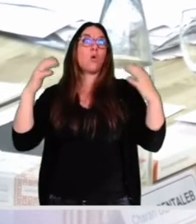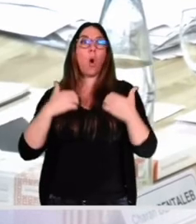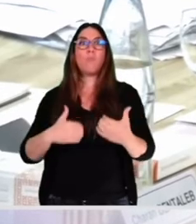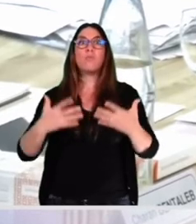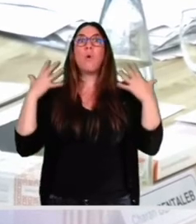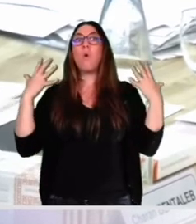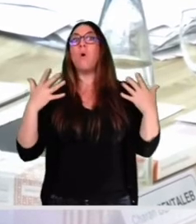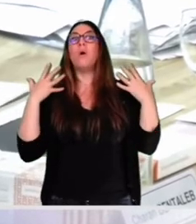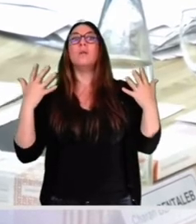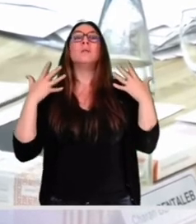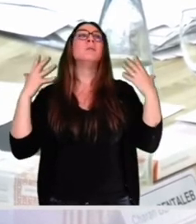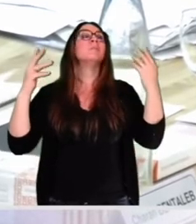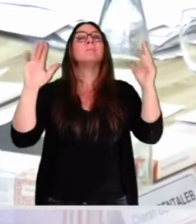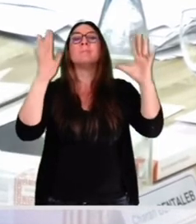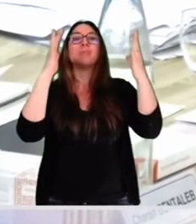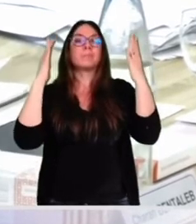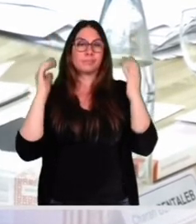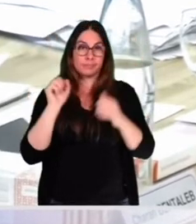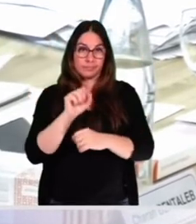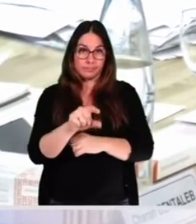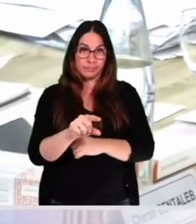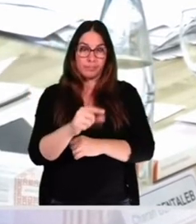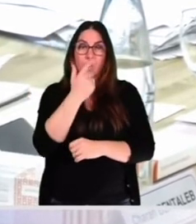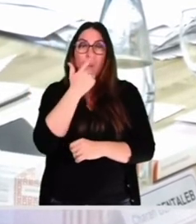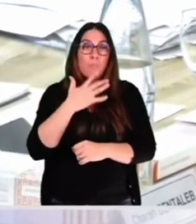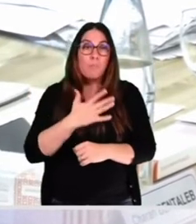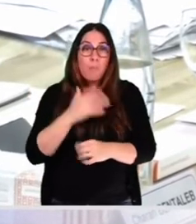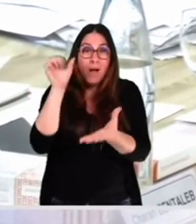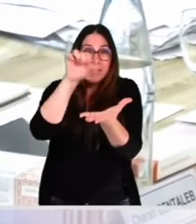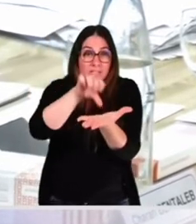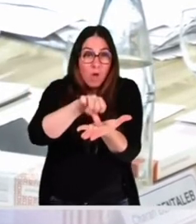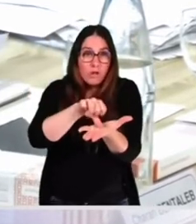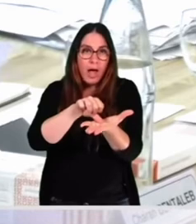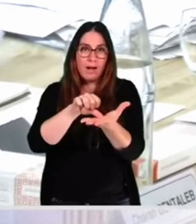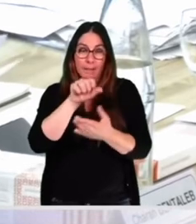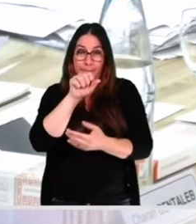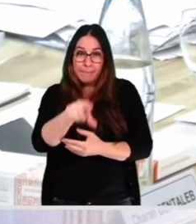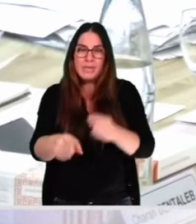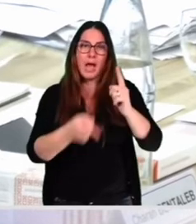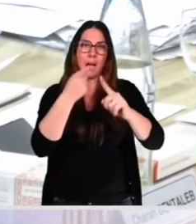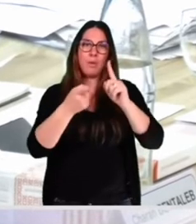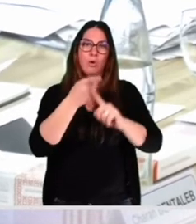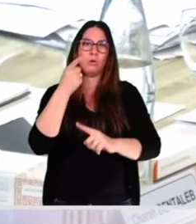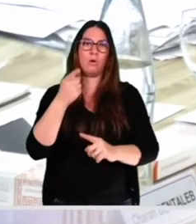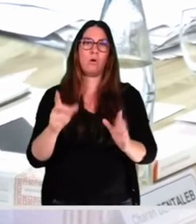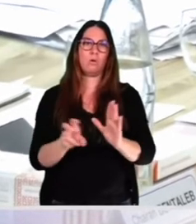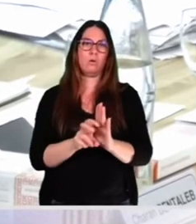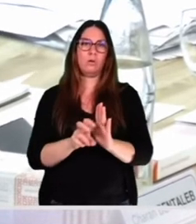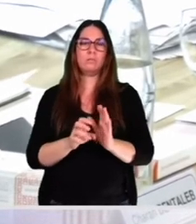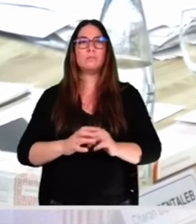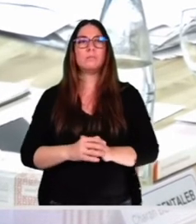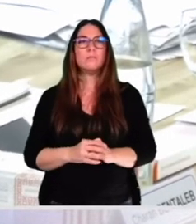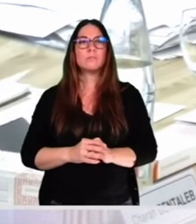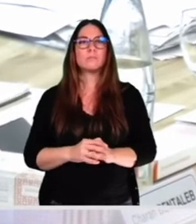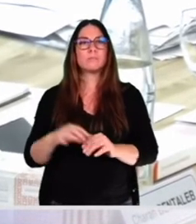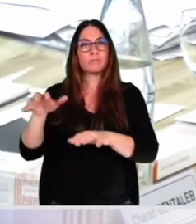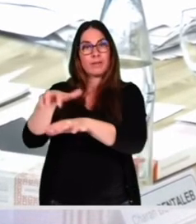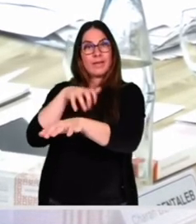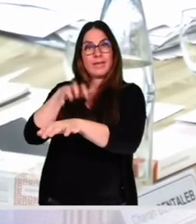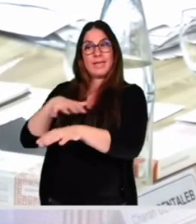ville. Et je pense que cet espace, il est central pour Grenoble. À Grenoble, à quelques pas de l'Isère, au